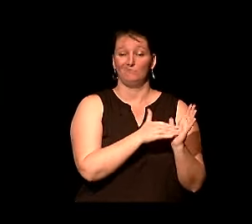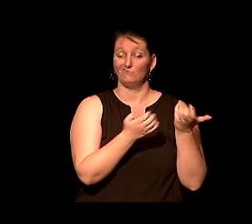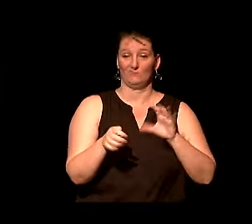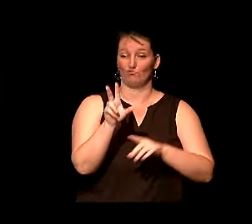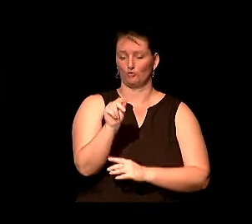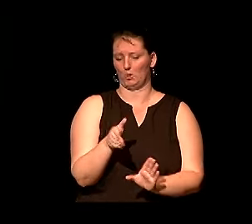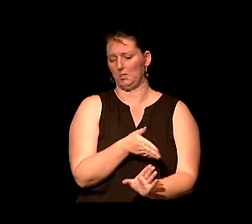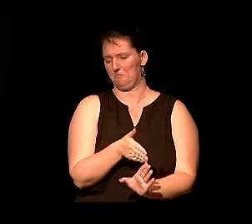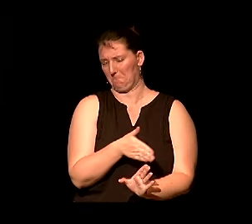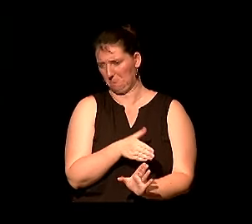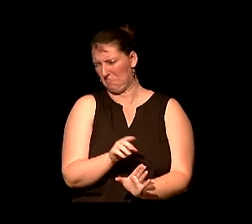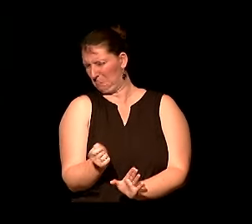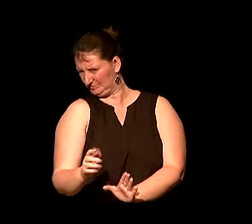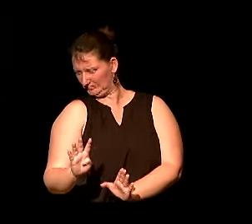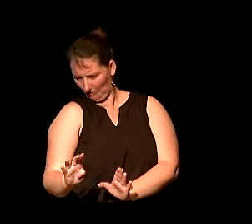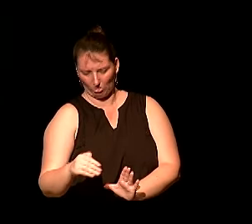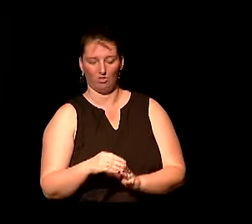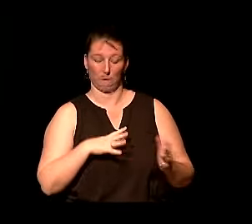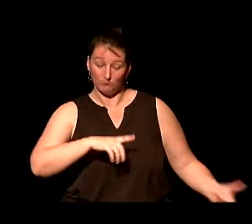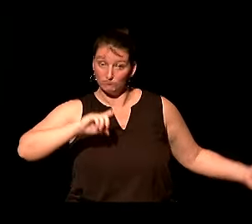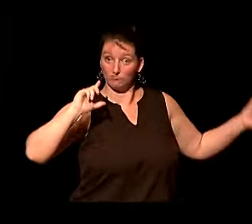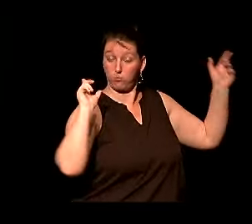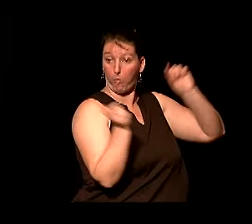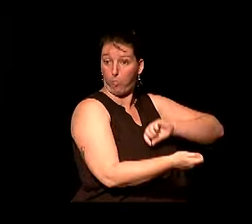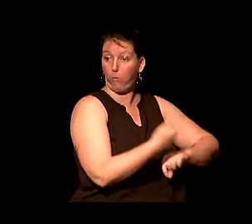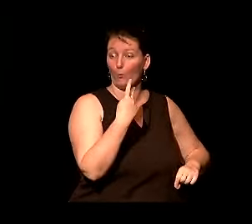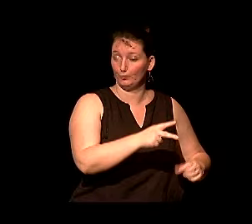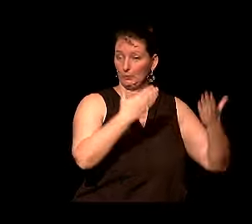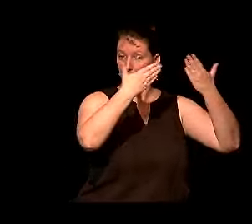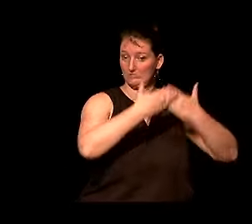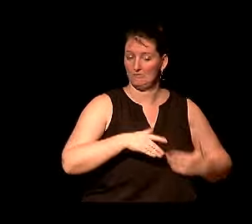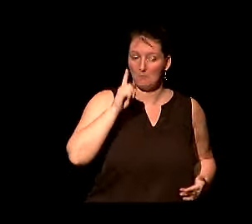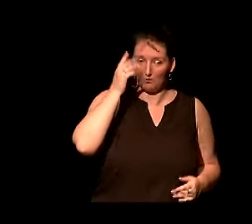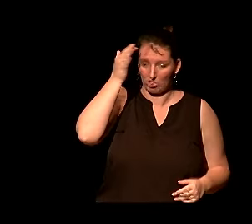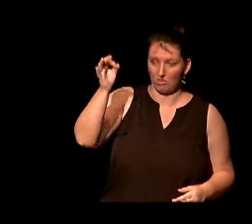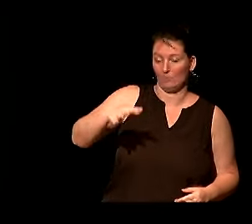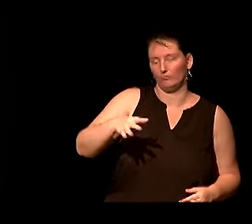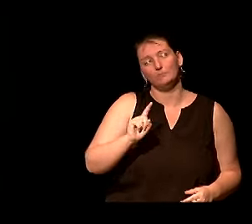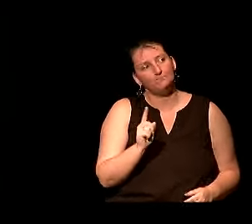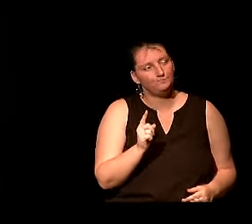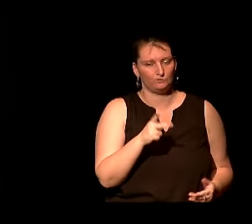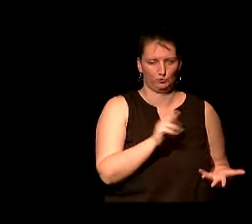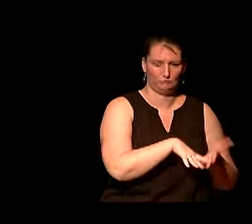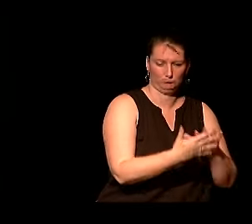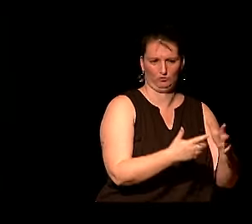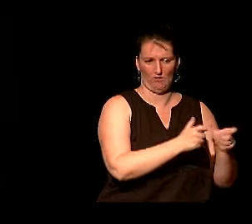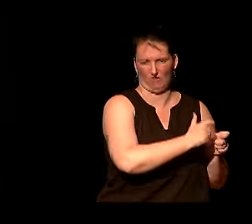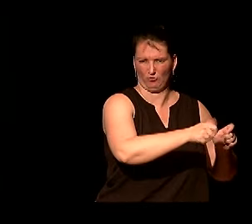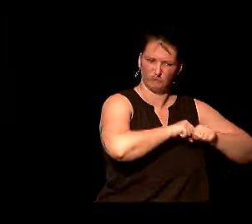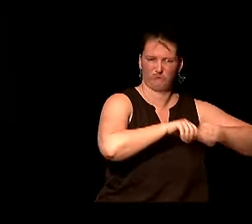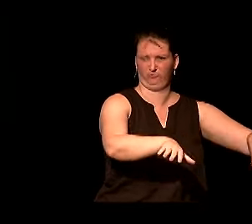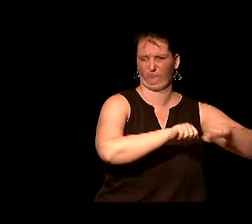bouleversement dans l'industrie du cinéma qui est l'invention, ou plutôt l'industrialisation d'un certain procédé